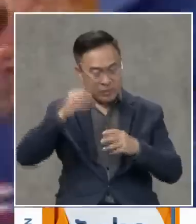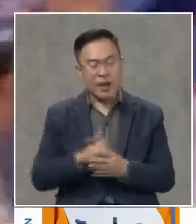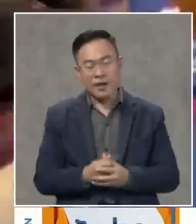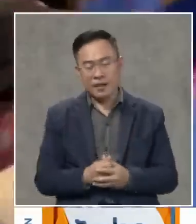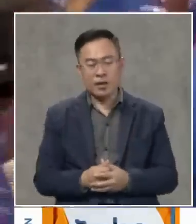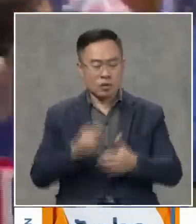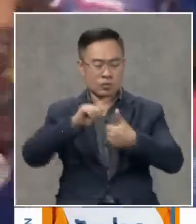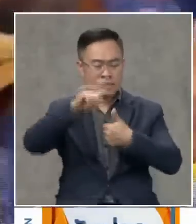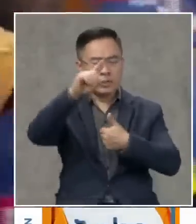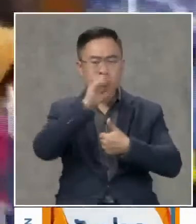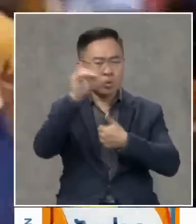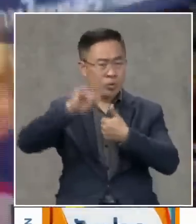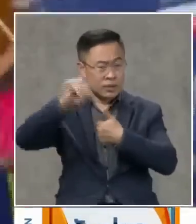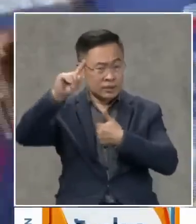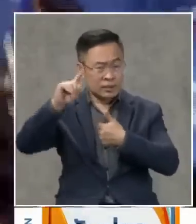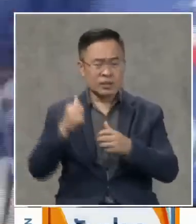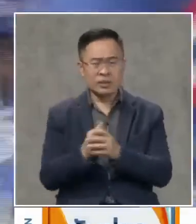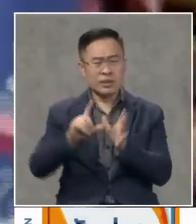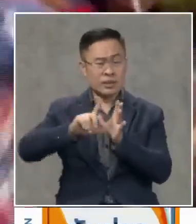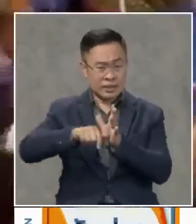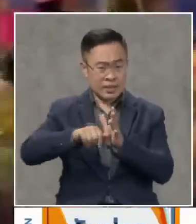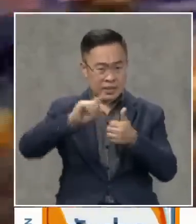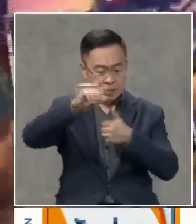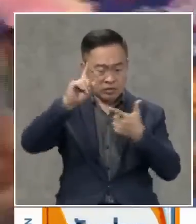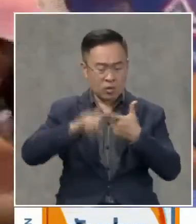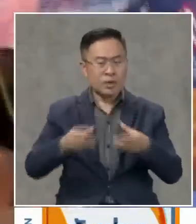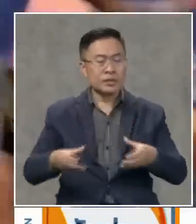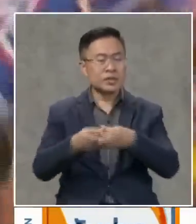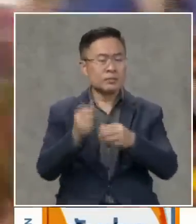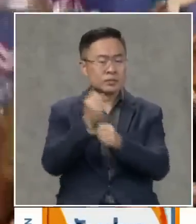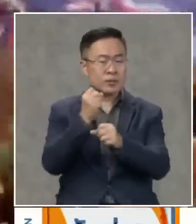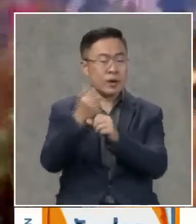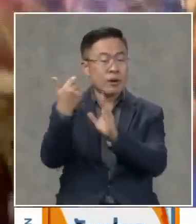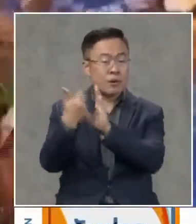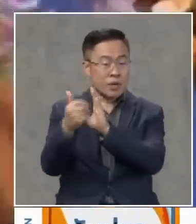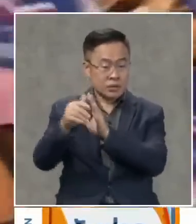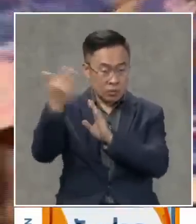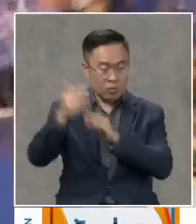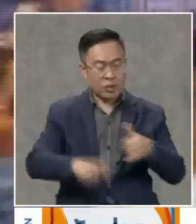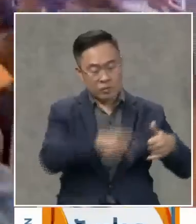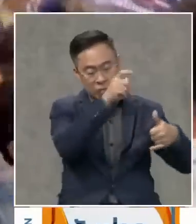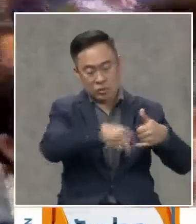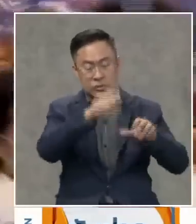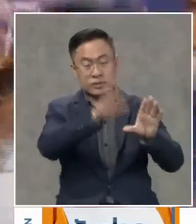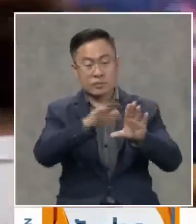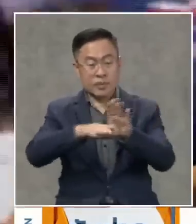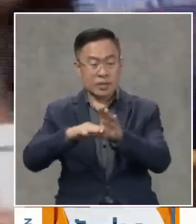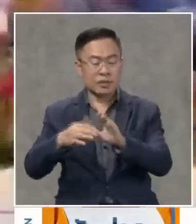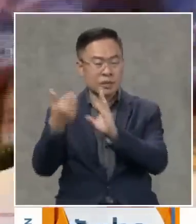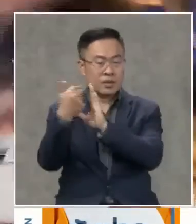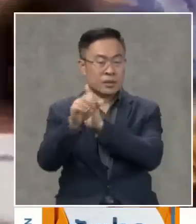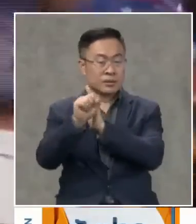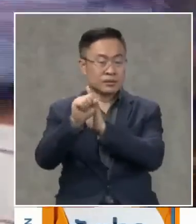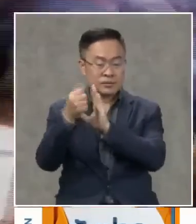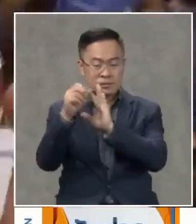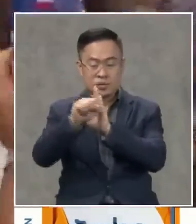มาด้วยเนี่ยค่ะทีมขุนพลอีสานขึ้นปราศัยต่อเนื่องเลยจะมีการแนะนำว่าที่ผู้สมัครส.ส.เขตอีสานนะคะจ